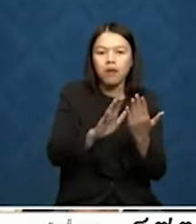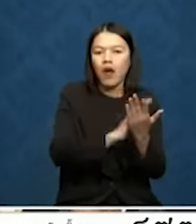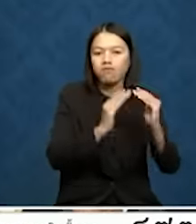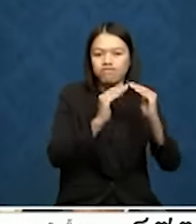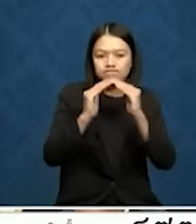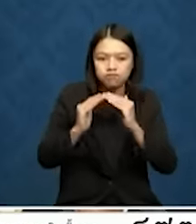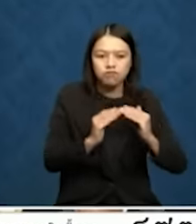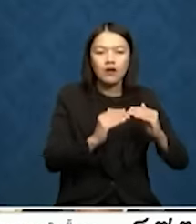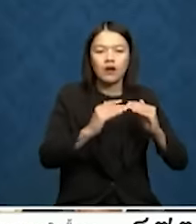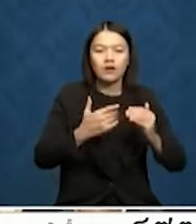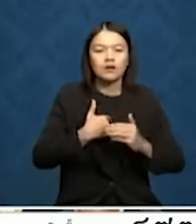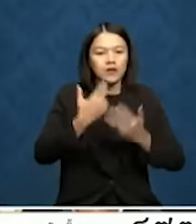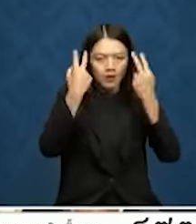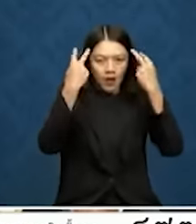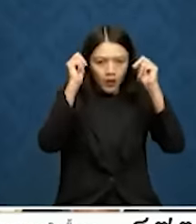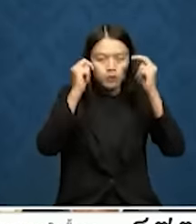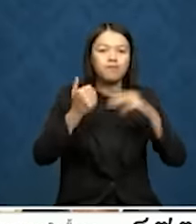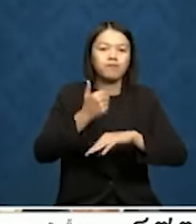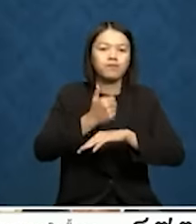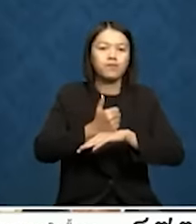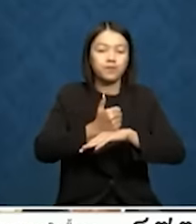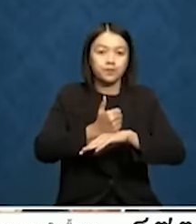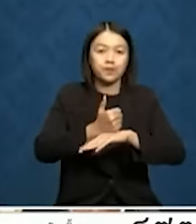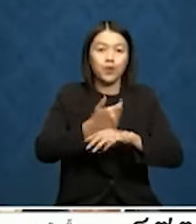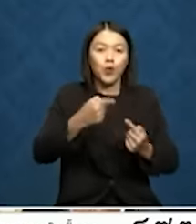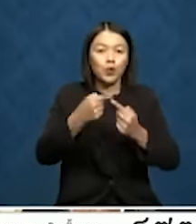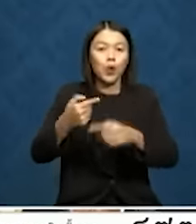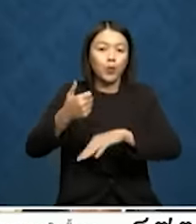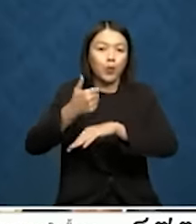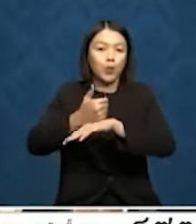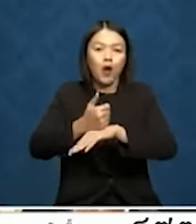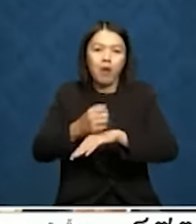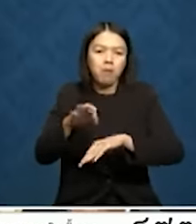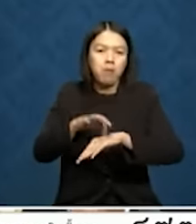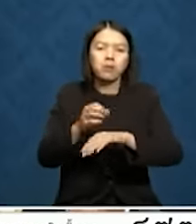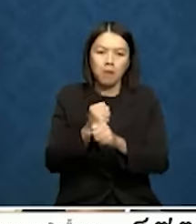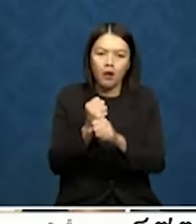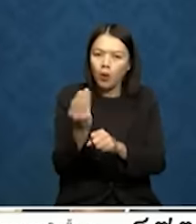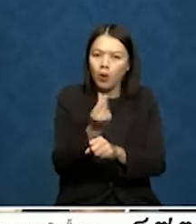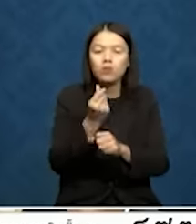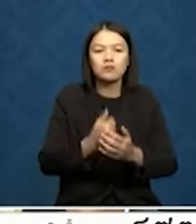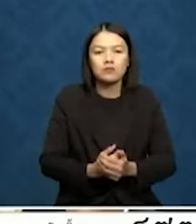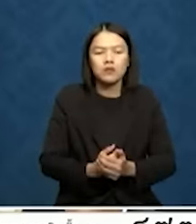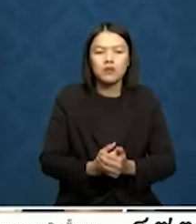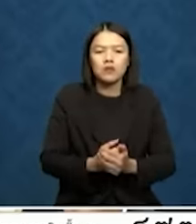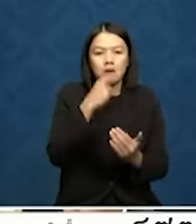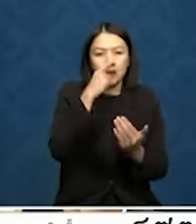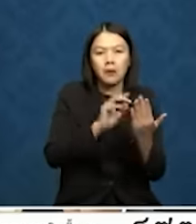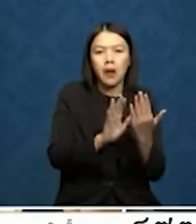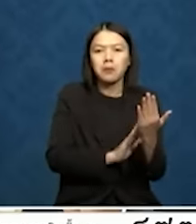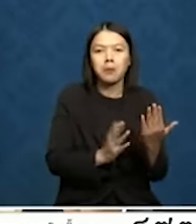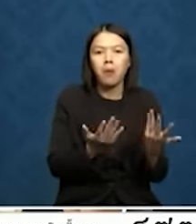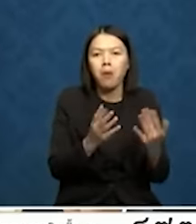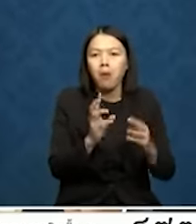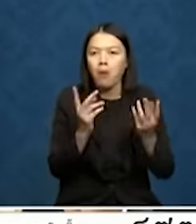ำอย่างไรให้เรามีนายกรัฐมนตรีคนถัดไปมาทำหน้าที่อย่างเร็วที่สุดเพื่อไม่ให้ประเทศเราต้องเกิดสุญญากาศทางการเมื